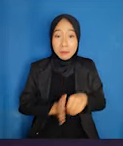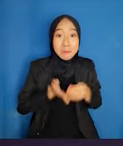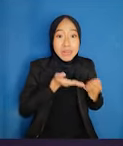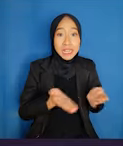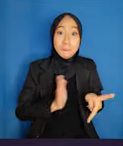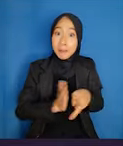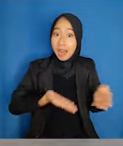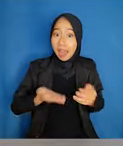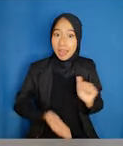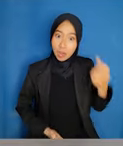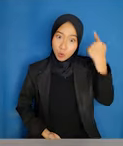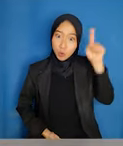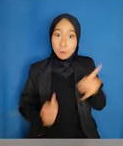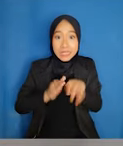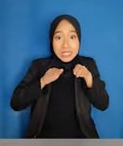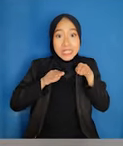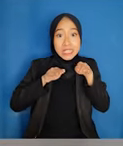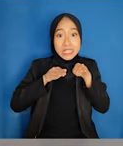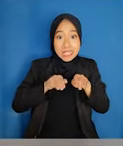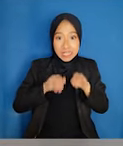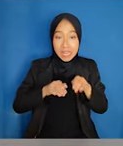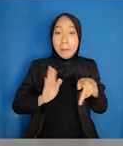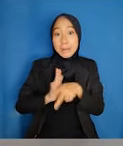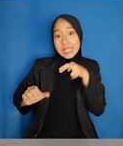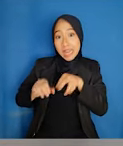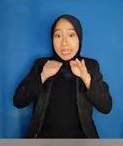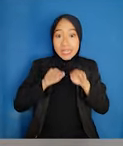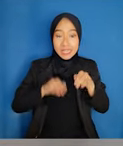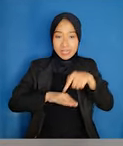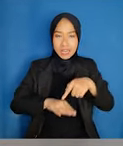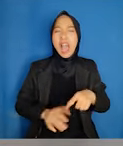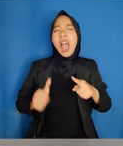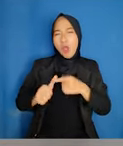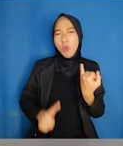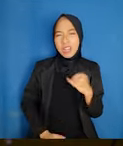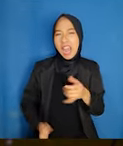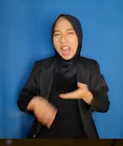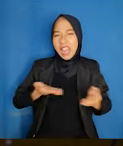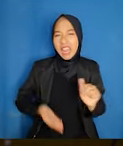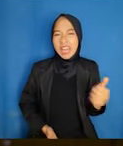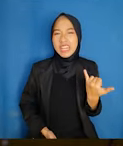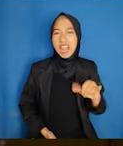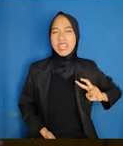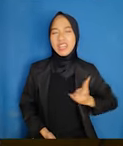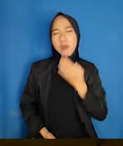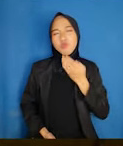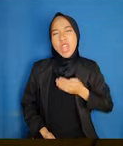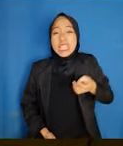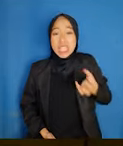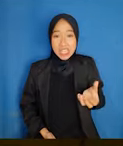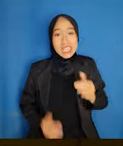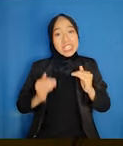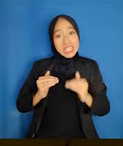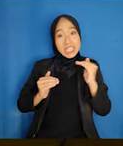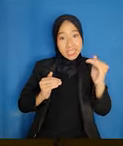berkebutuhan khusus ini. Pada awalnya sarana dan prasarana yang kami miliki masih minim. Sedikit demi sedikit kami